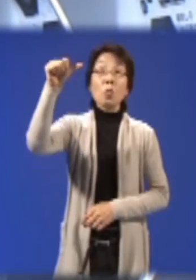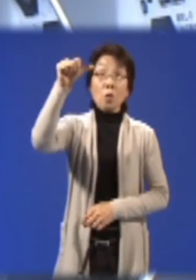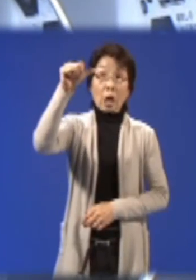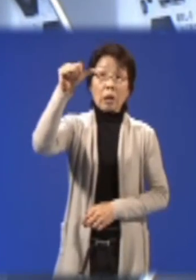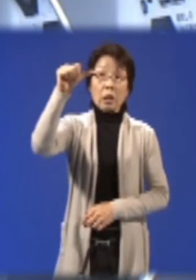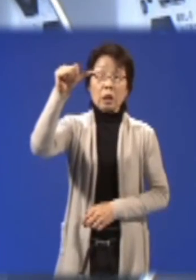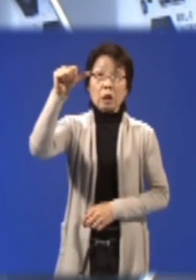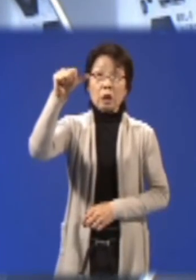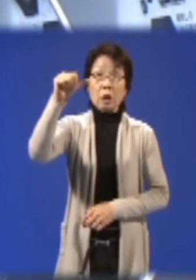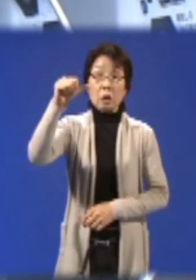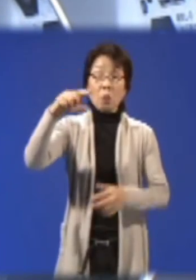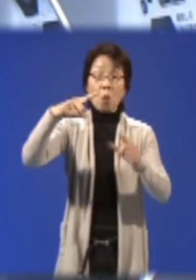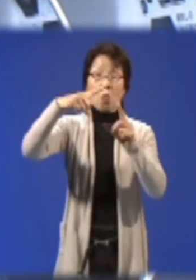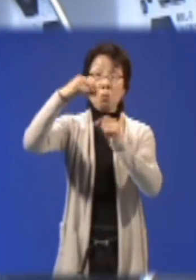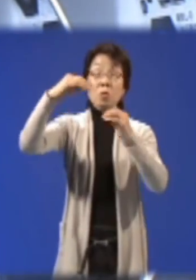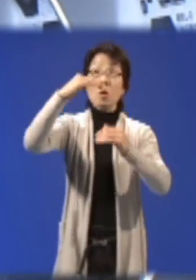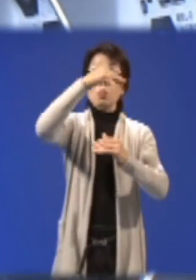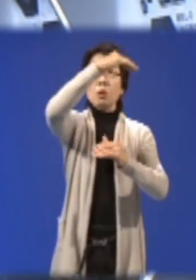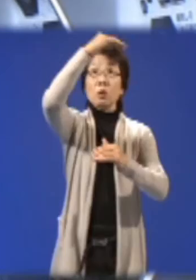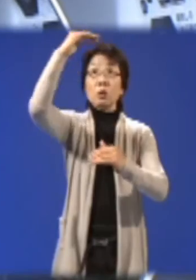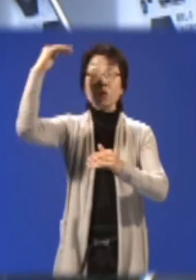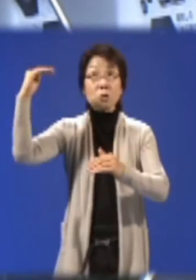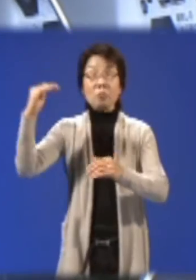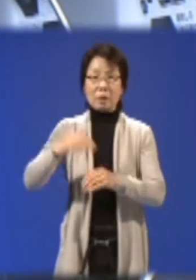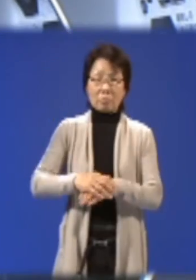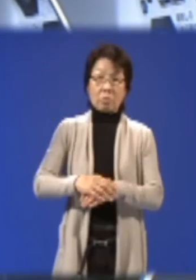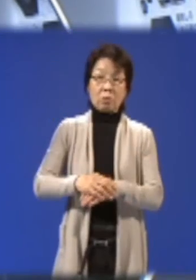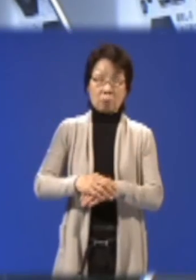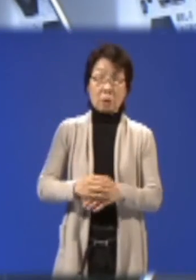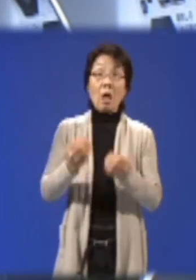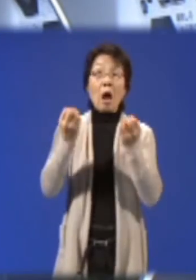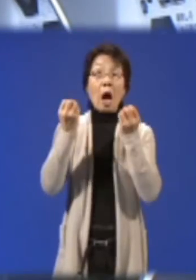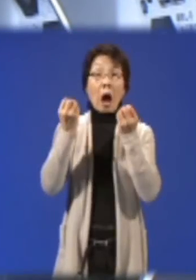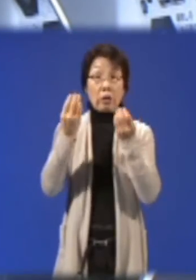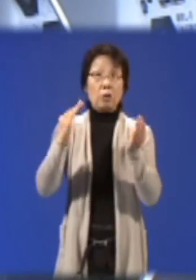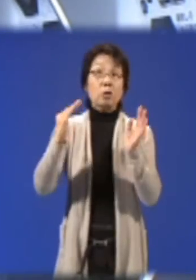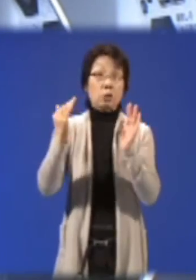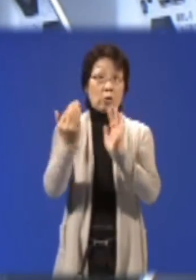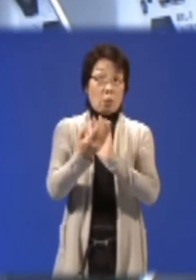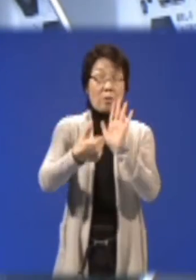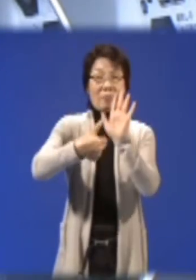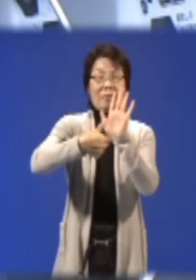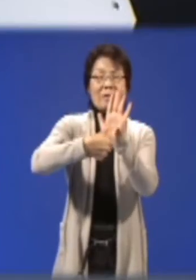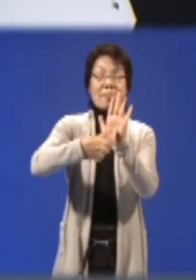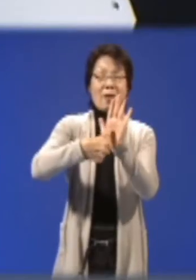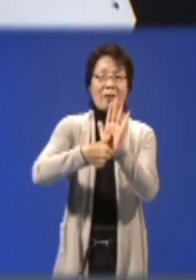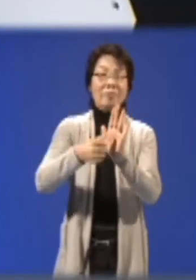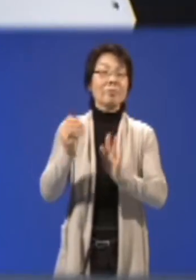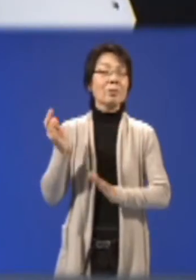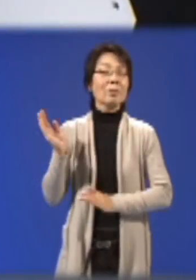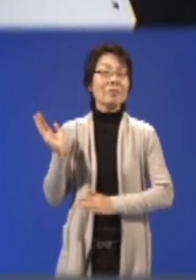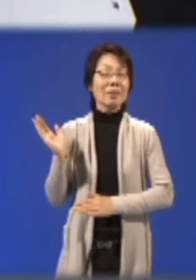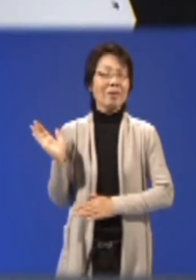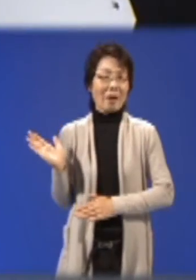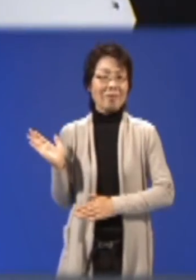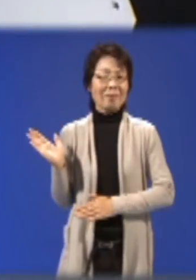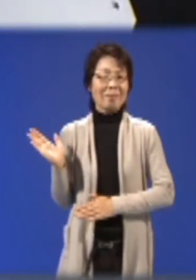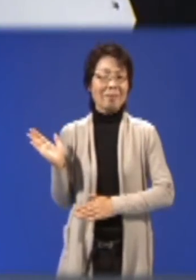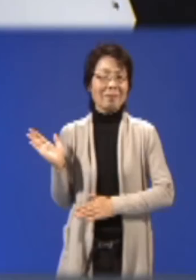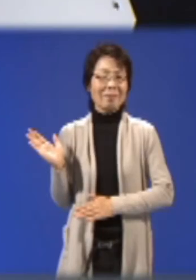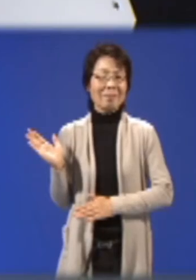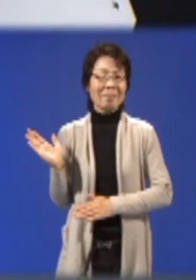5階のプラネタリウムにやってきました。新しくなったプラネタリウムの名前はこれ、銀河ポ